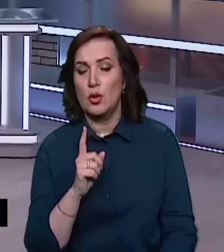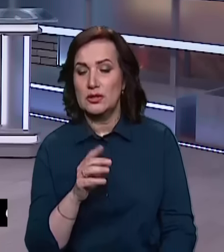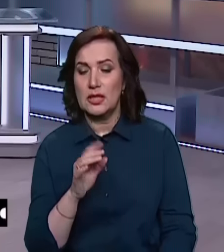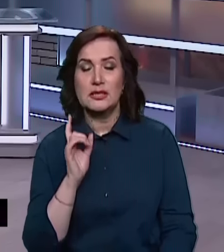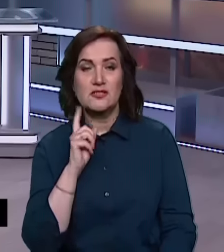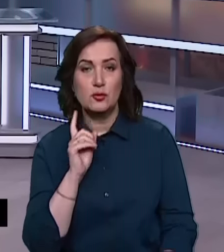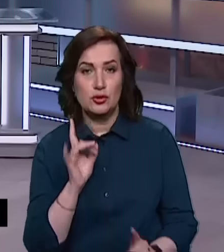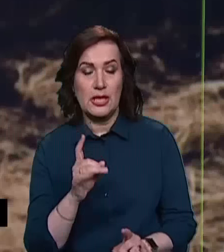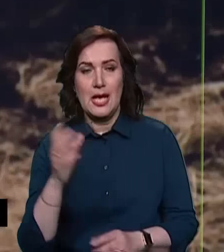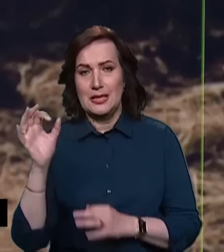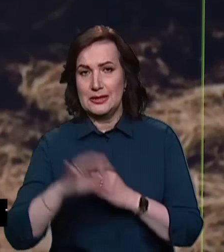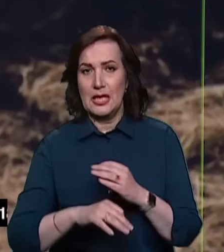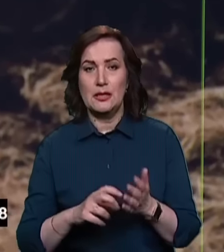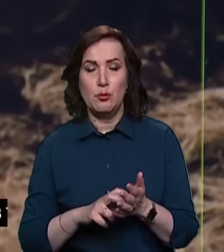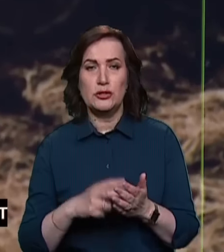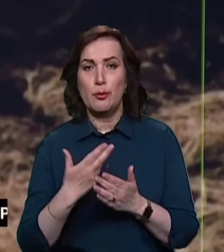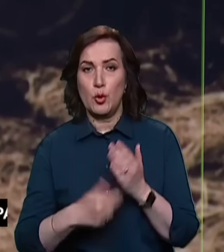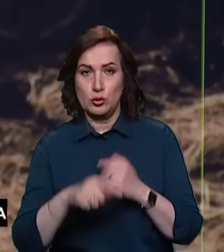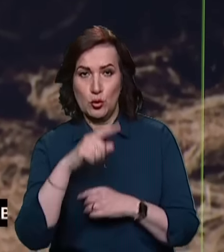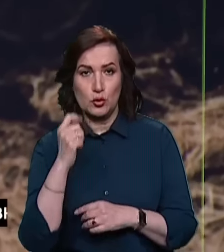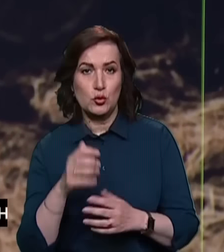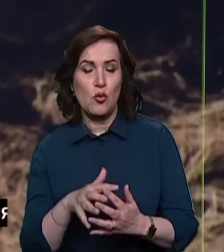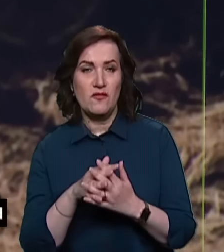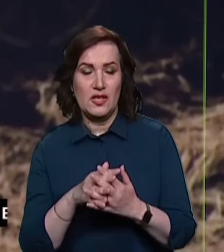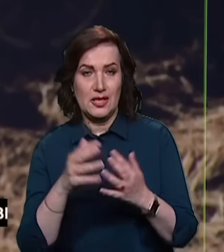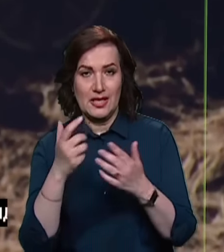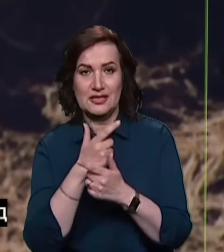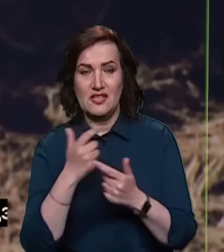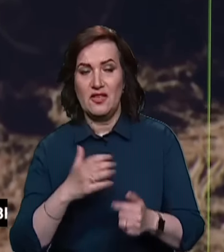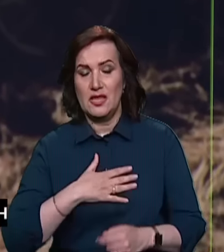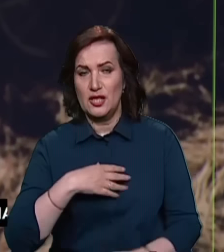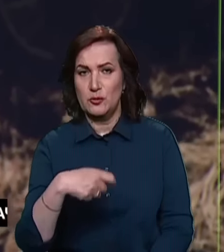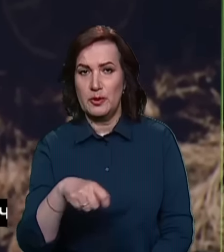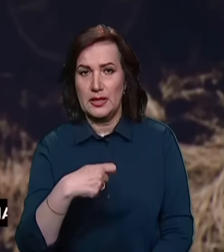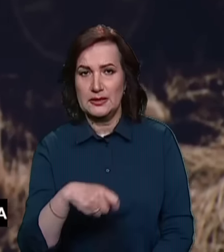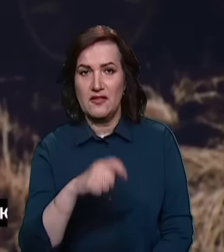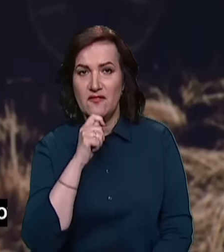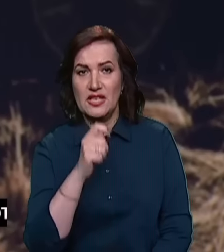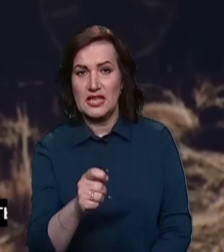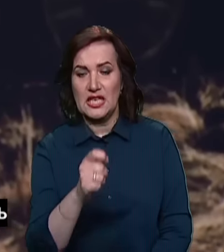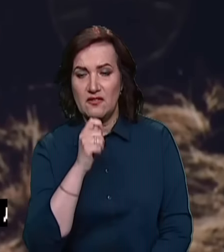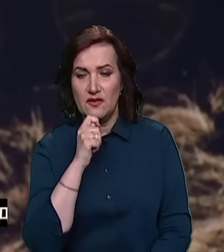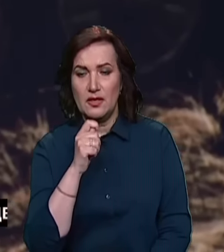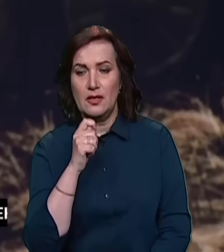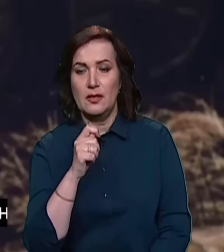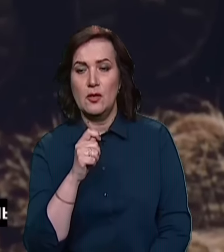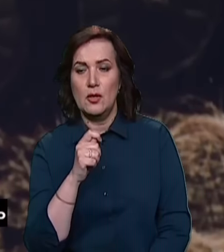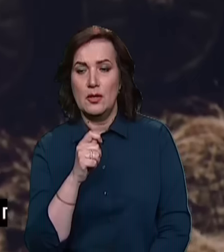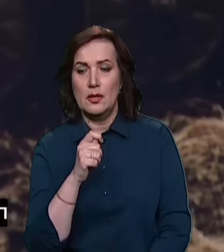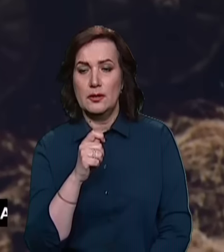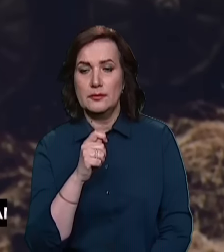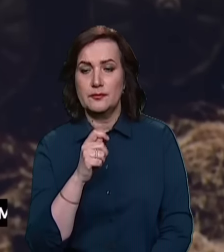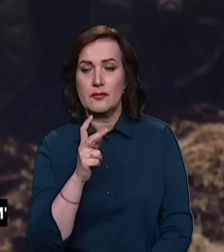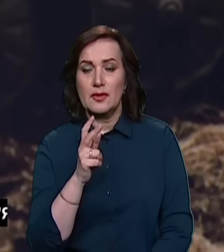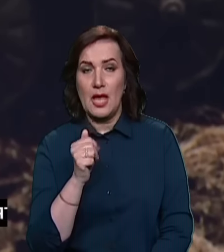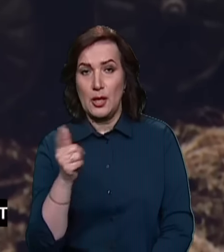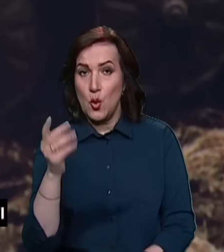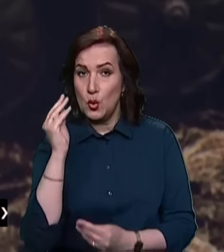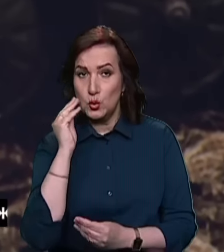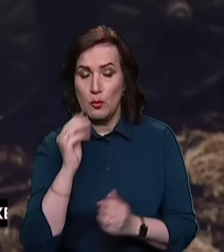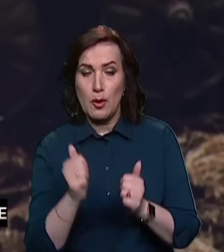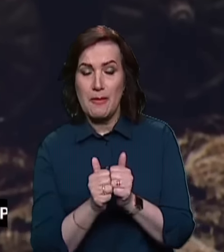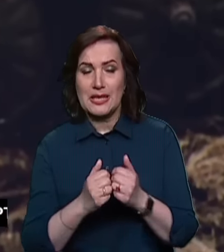них звучить так. Захід боїться програшу Росії у війні. Про це заявив наш президент в інтерв'ю інформаційній агенції AFP. На його